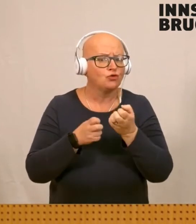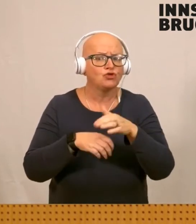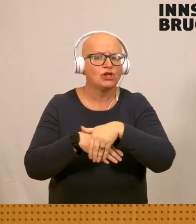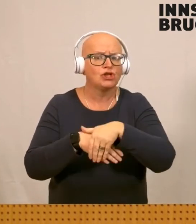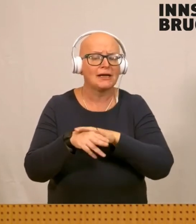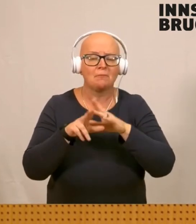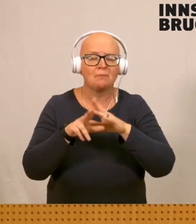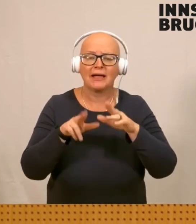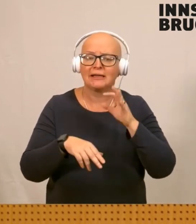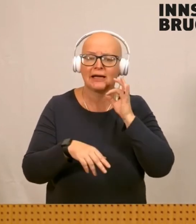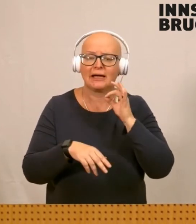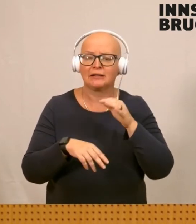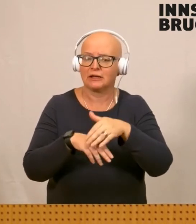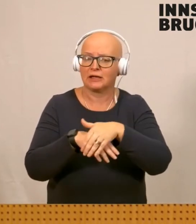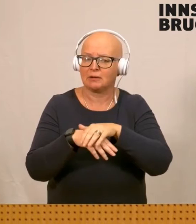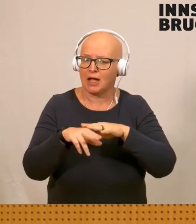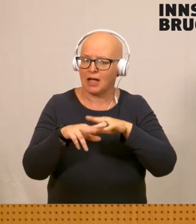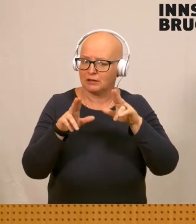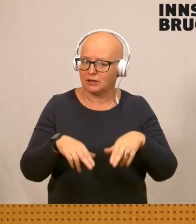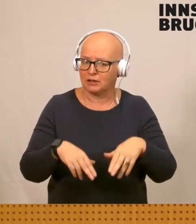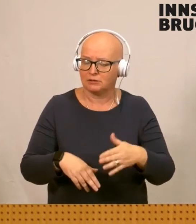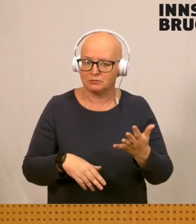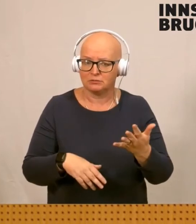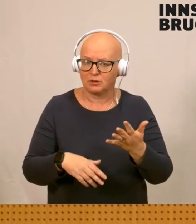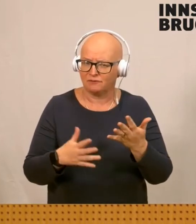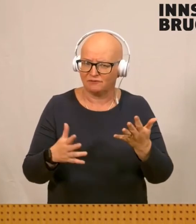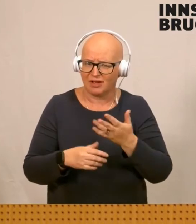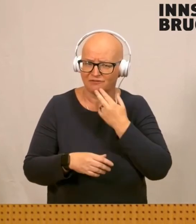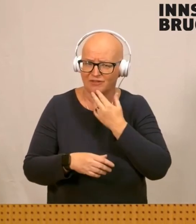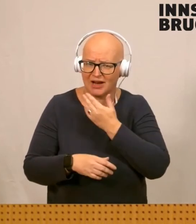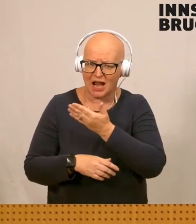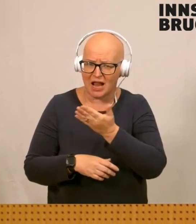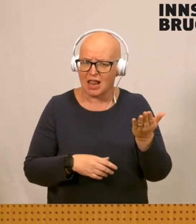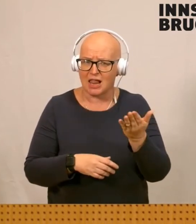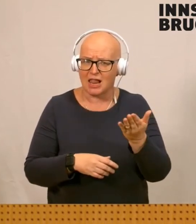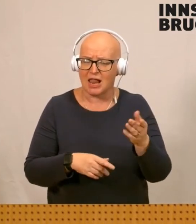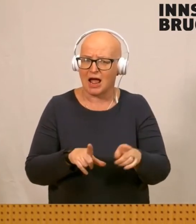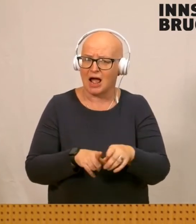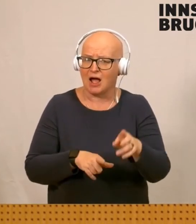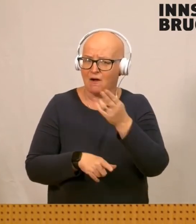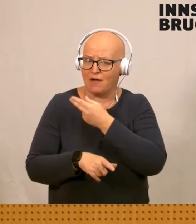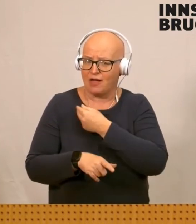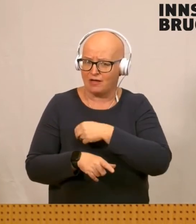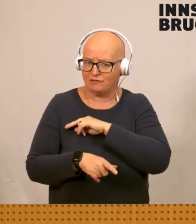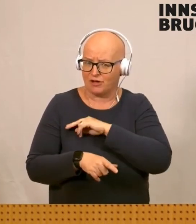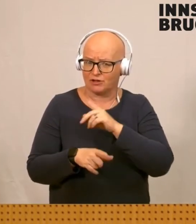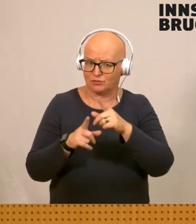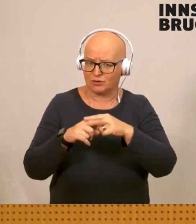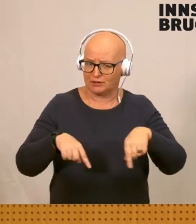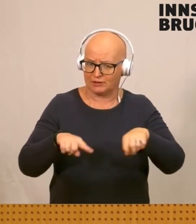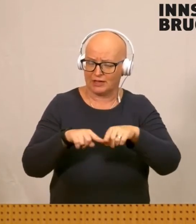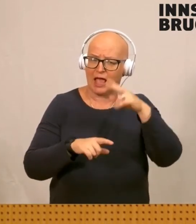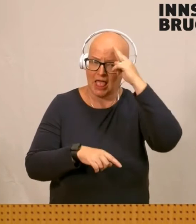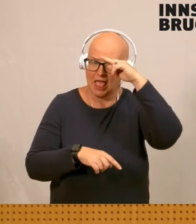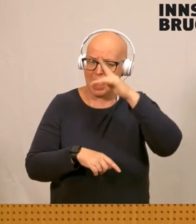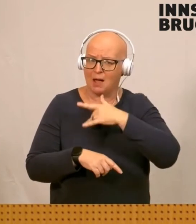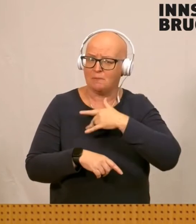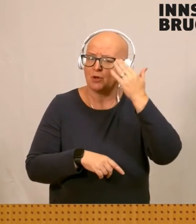und Gemeinderäte, letztendlich vom ressortverantwortlichen Herrn Bürgermeister, von einem